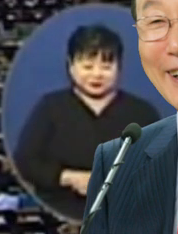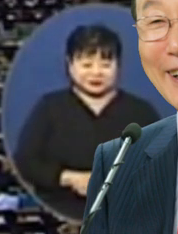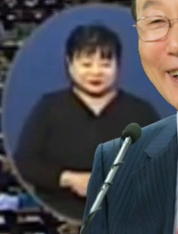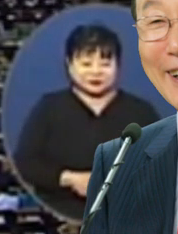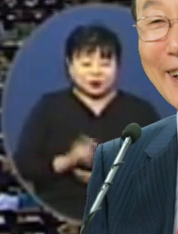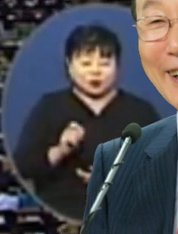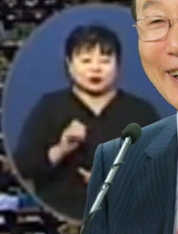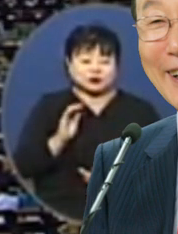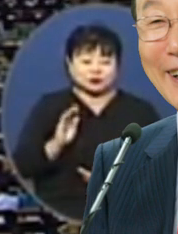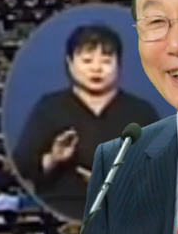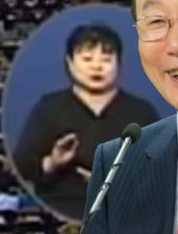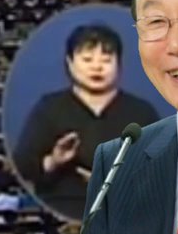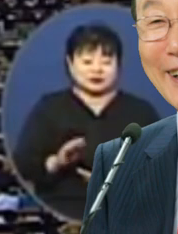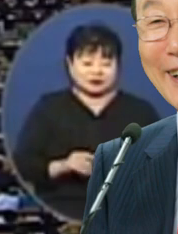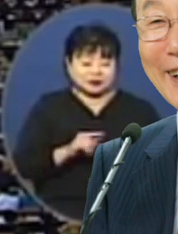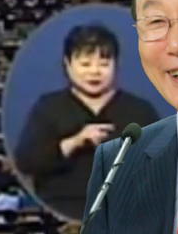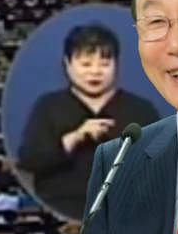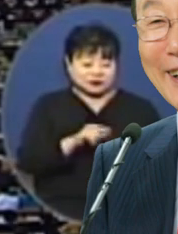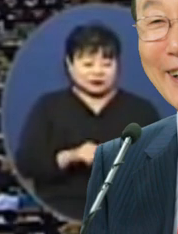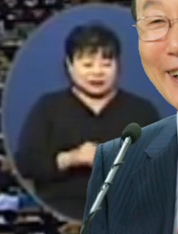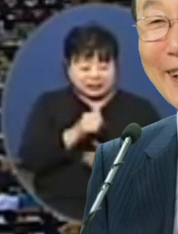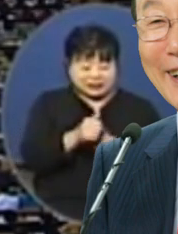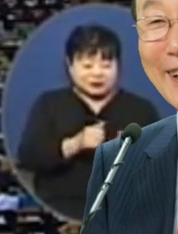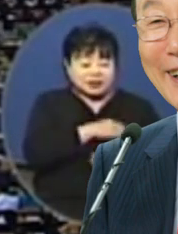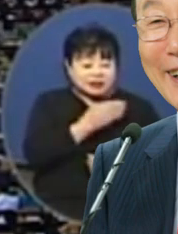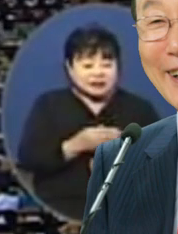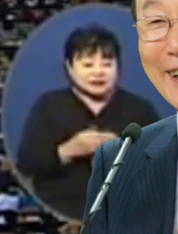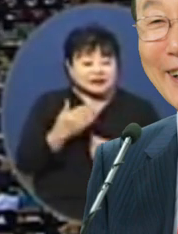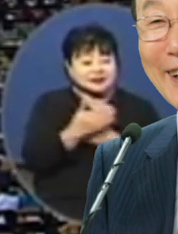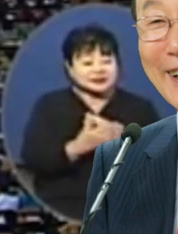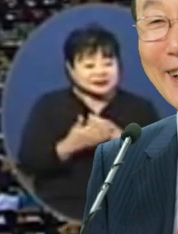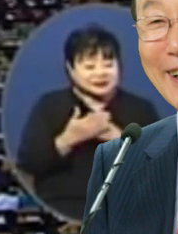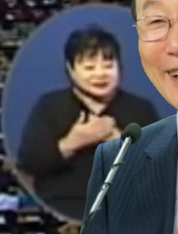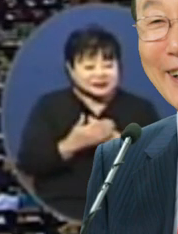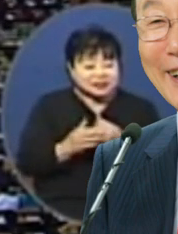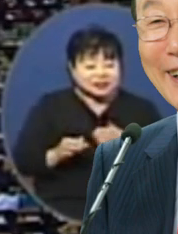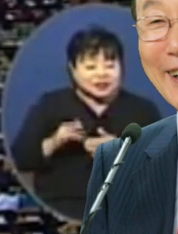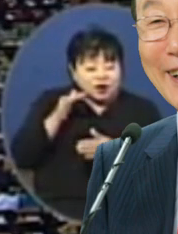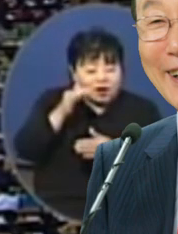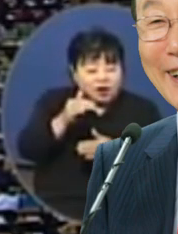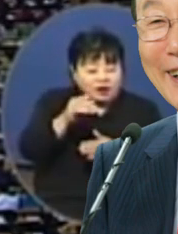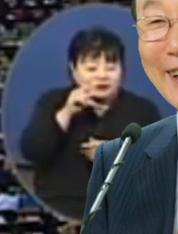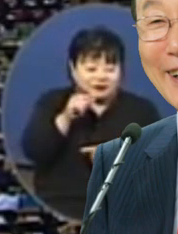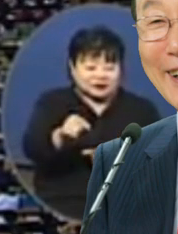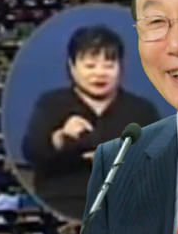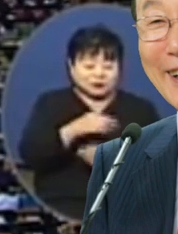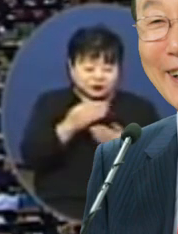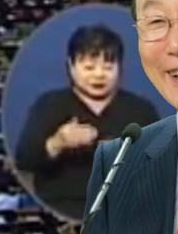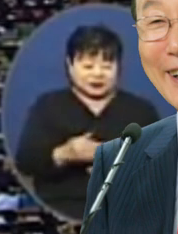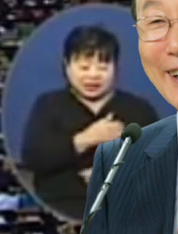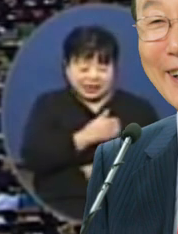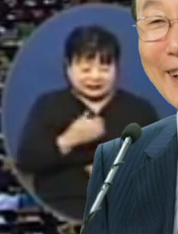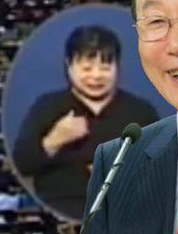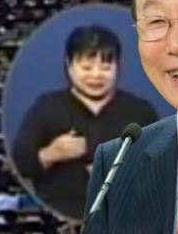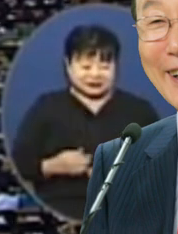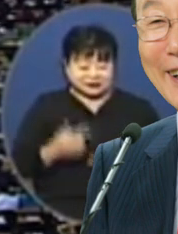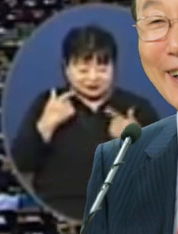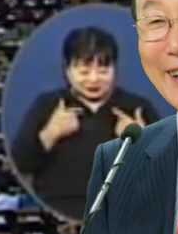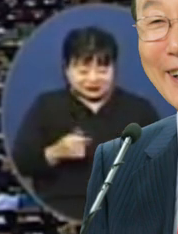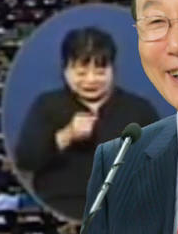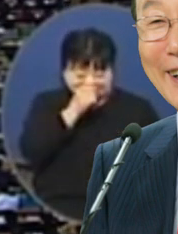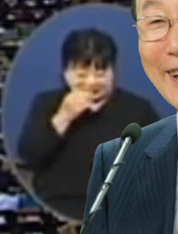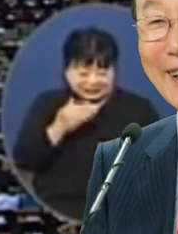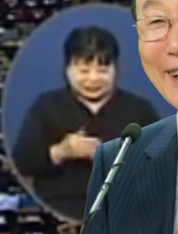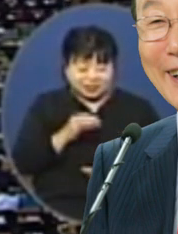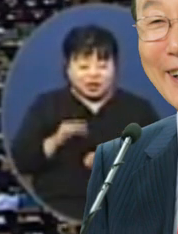말했는데 전서가 아니고 후서입니다. 하나님의 능히 모든 은혜를 너에게 넘치게 하시나니 이는 너희로 모든 일에 항상 모든 것이 능력하여 모든 착한